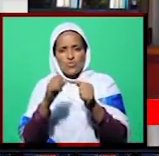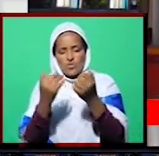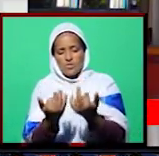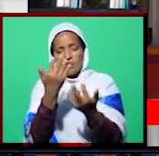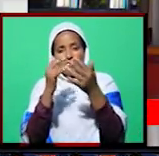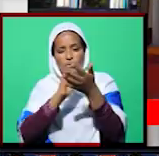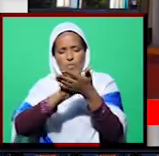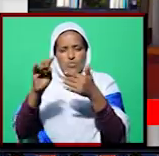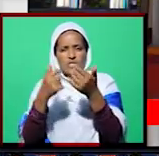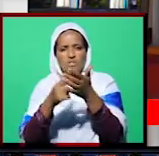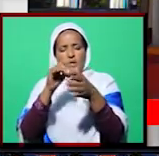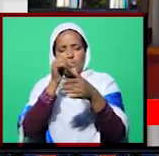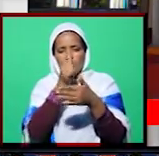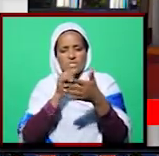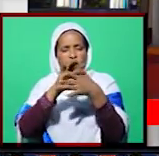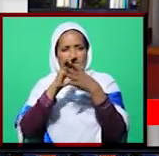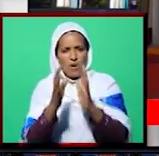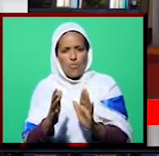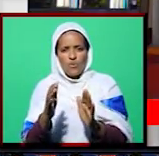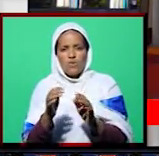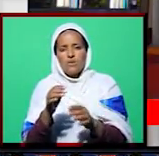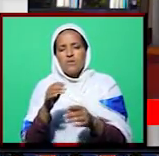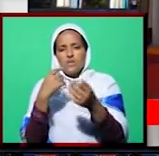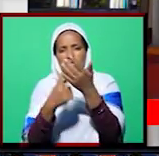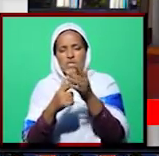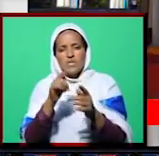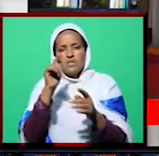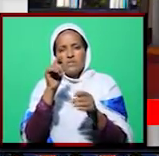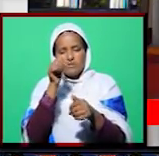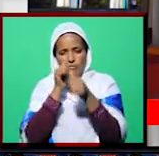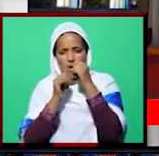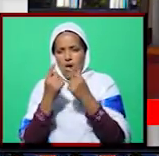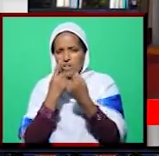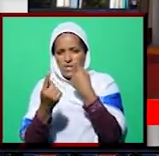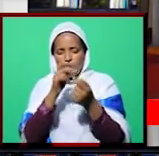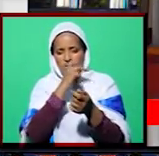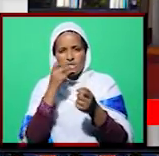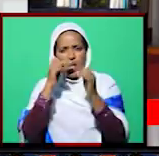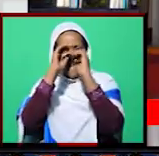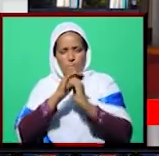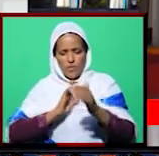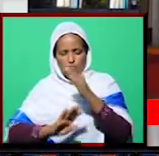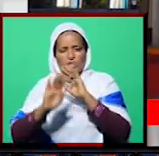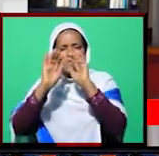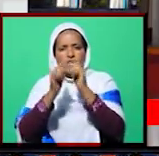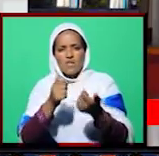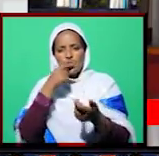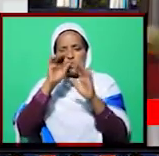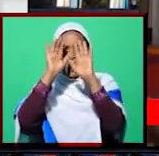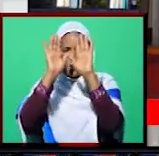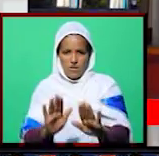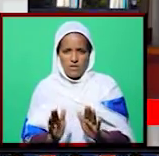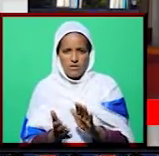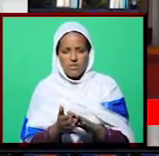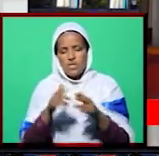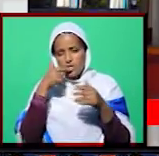ቻልሽው ያነሳ ተመለኮት እያለ ስለ ምስጢረ ሥጋዌ እንደ ንብ አነጋገር በድንግልና አምላክ መውለድ እንደምን